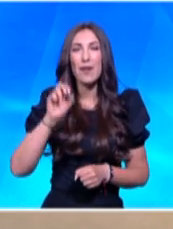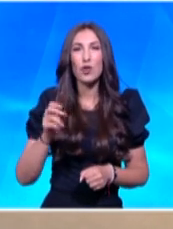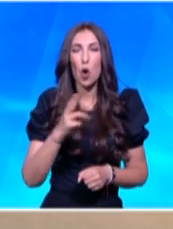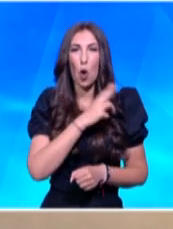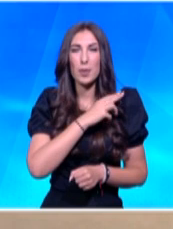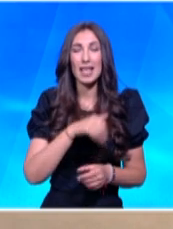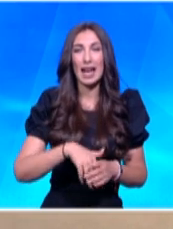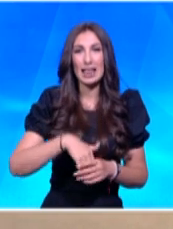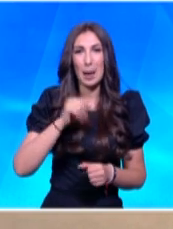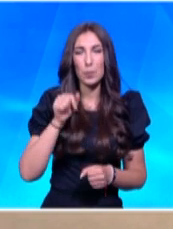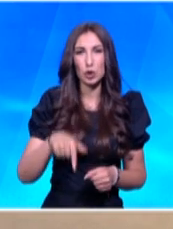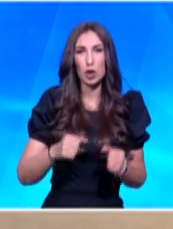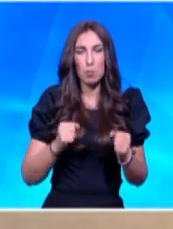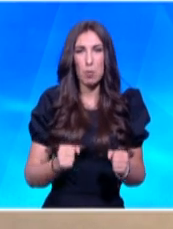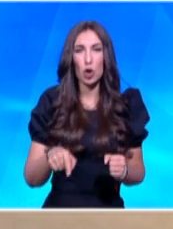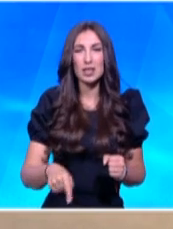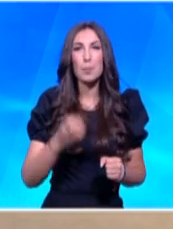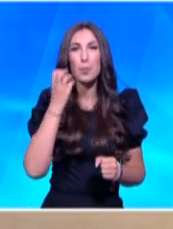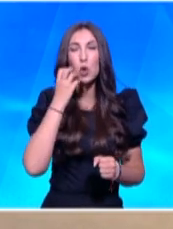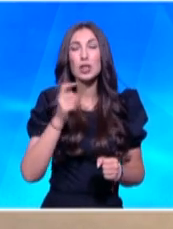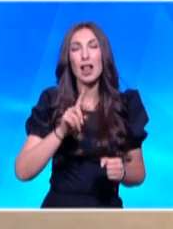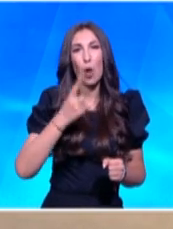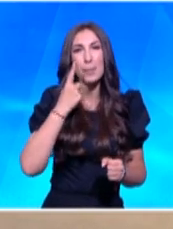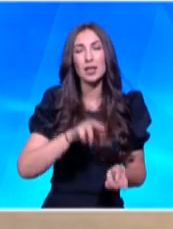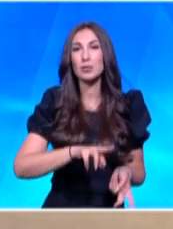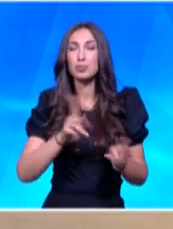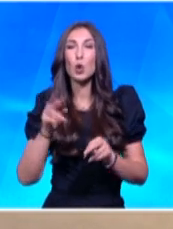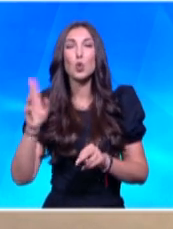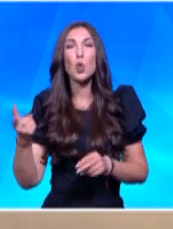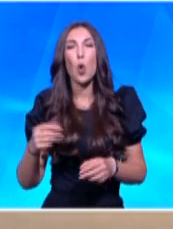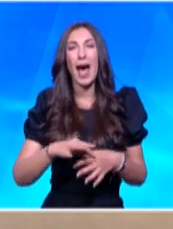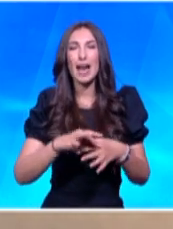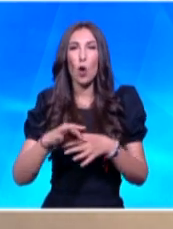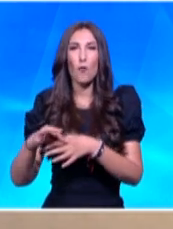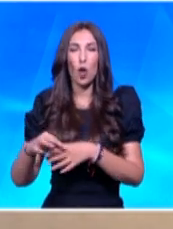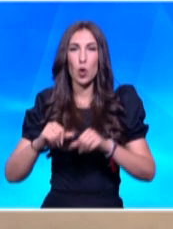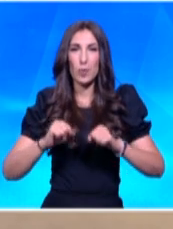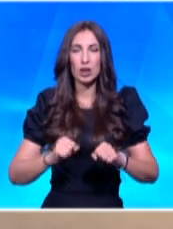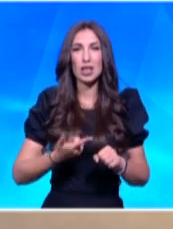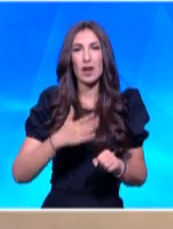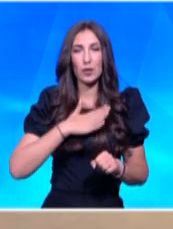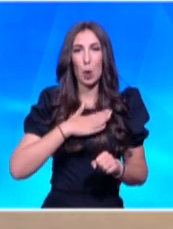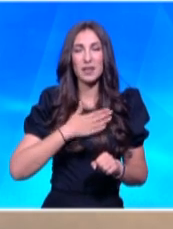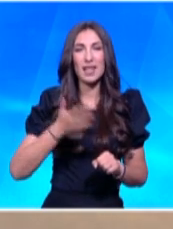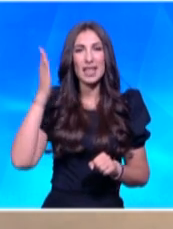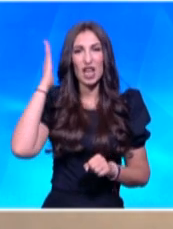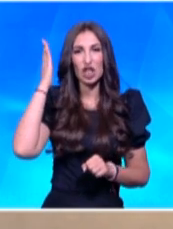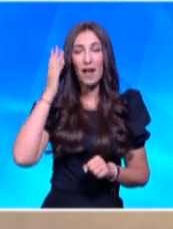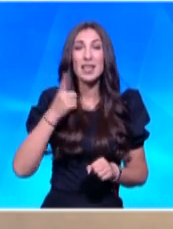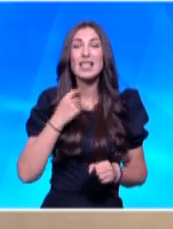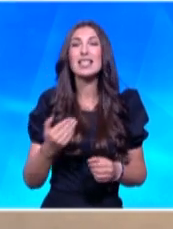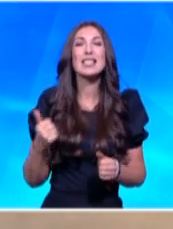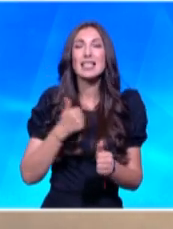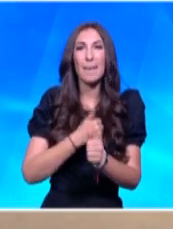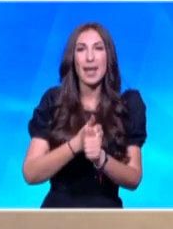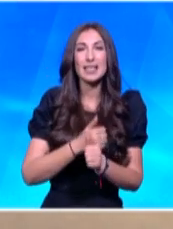напускат постовете си тук в Брюксел, за да опитат да вземат ключови ръководни позиции в собствените си страни. А заместниците